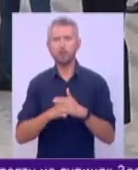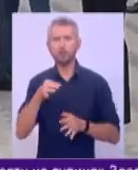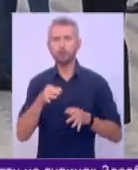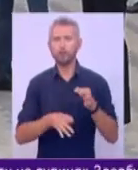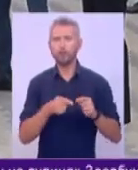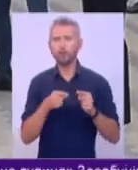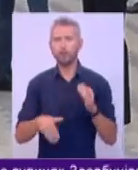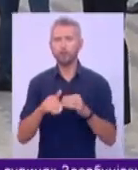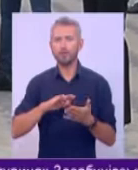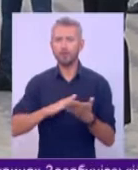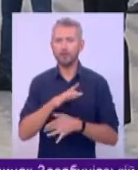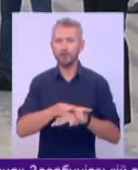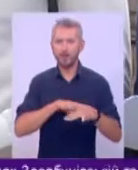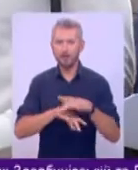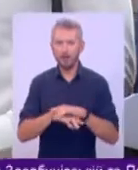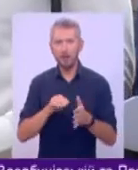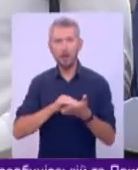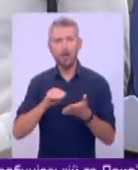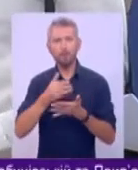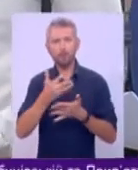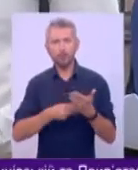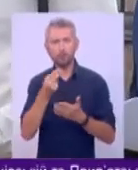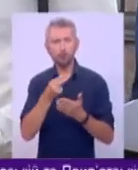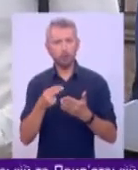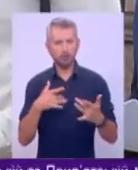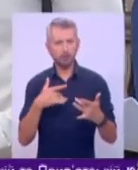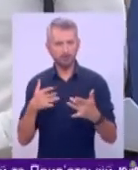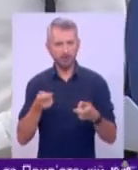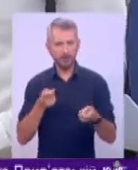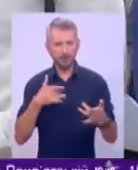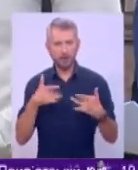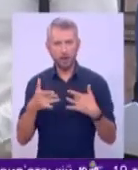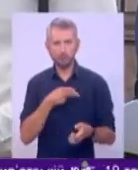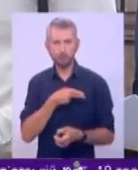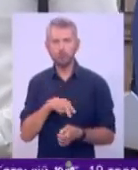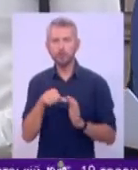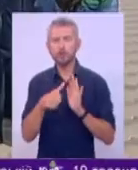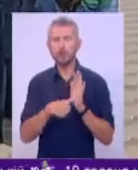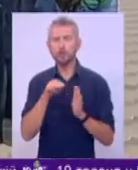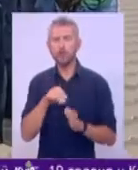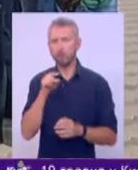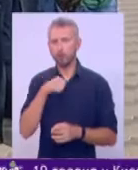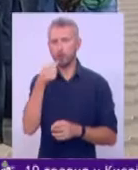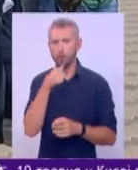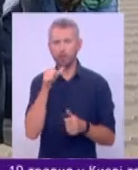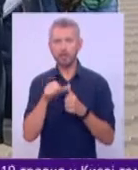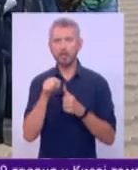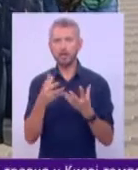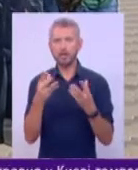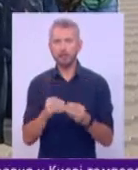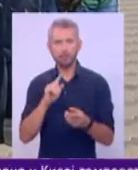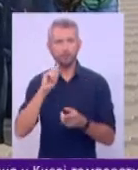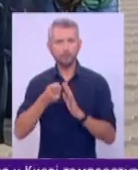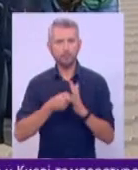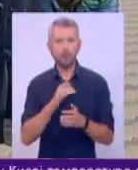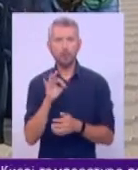над політв'язнями. Автор тексту і художній керівник театру Олена Греміна пішла з життя 16 травня цього року. І саме у цей день стало відомо,